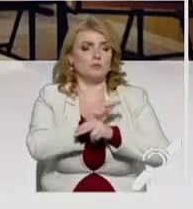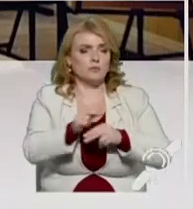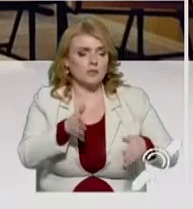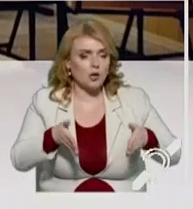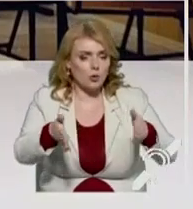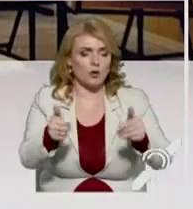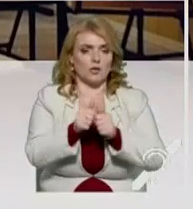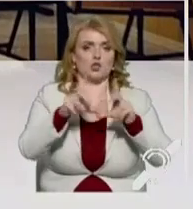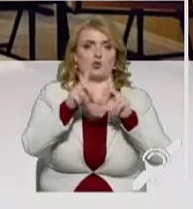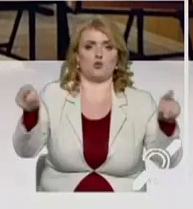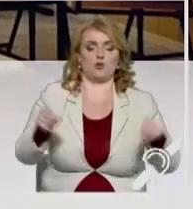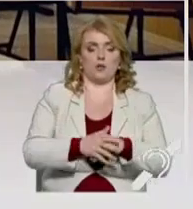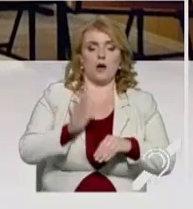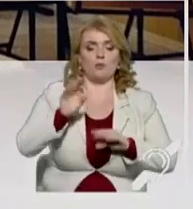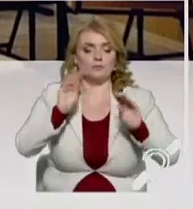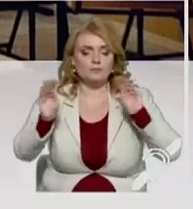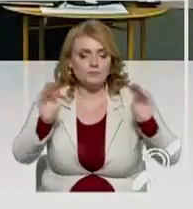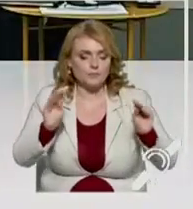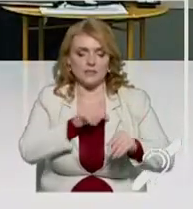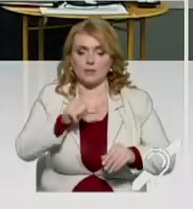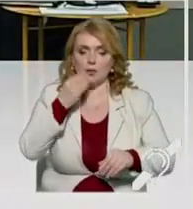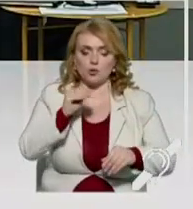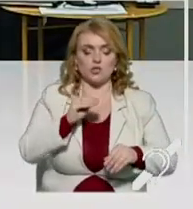predare. Proiectul a fost lansat astăzi.